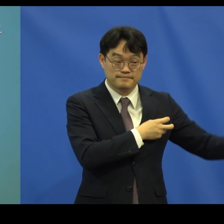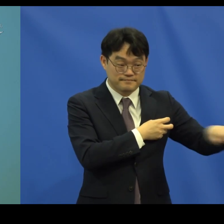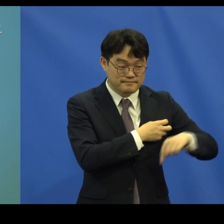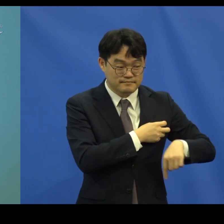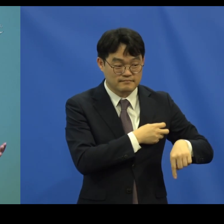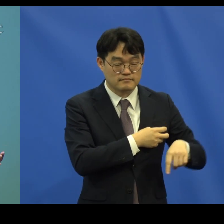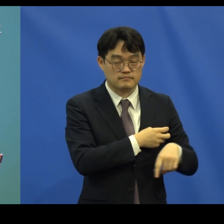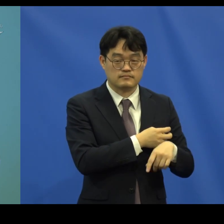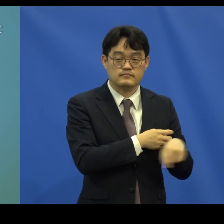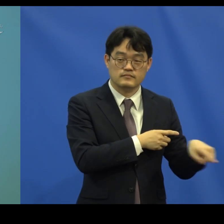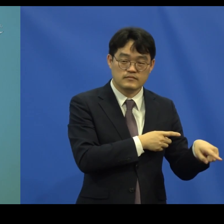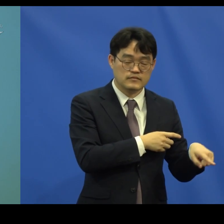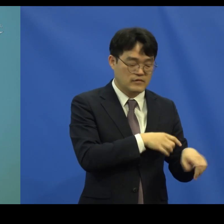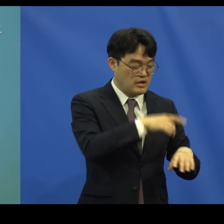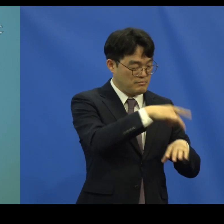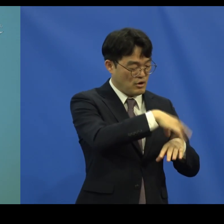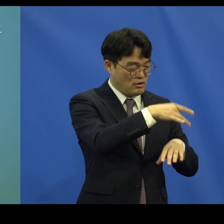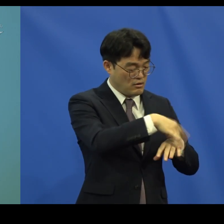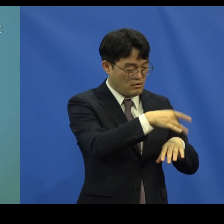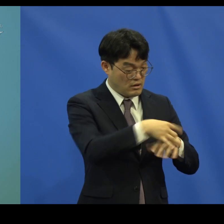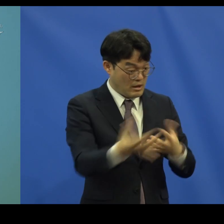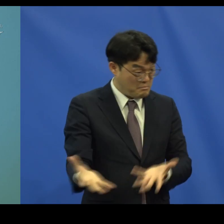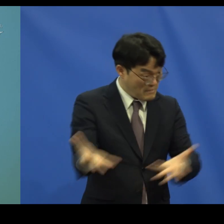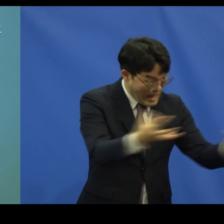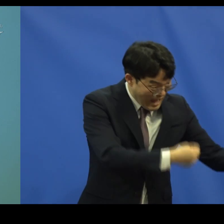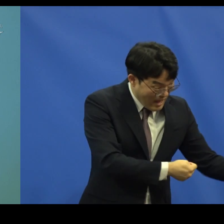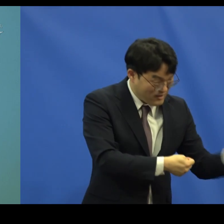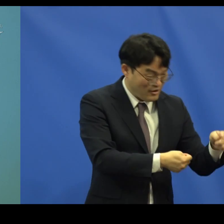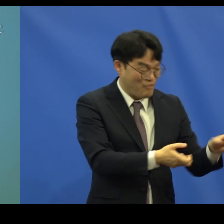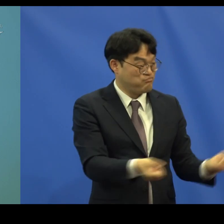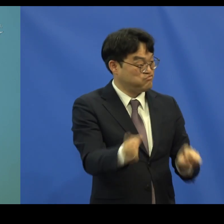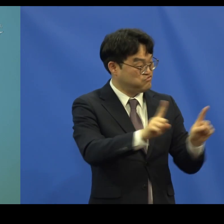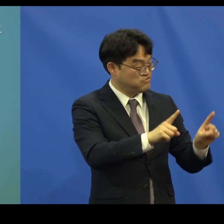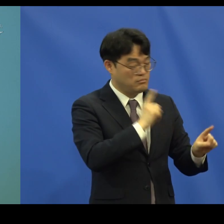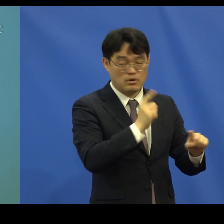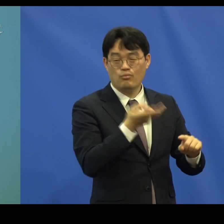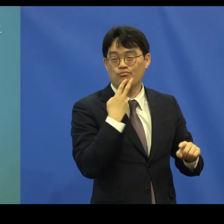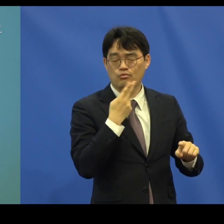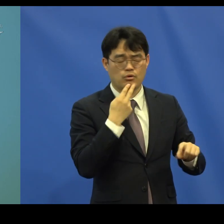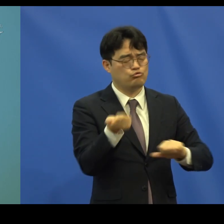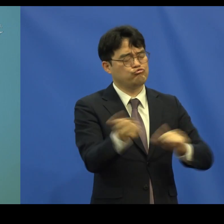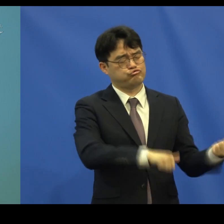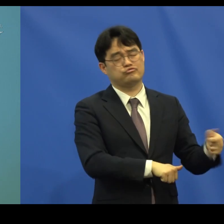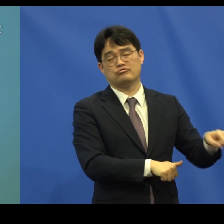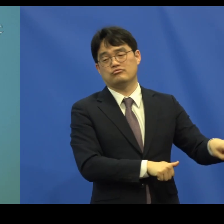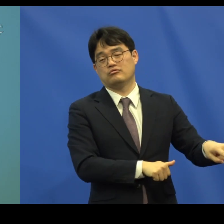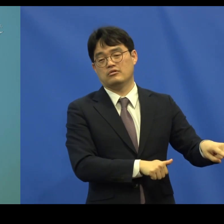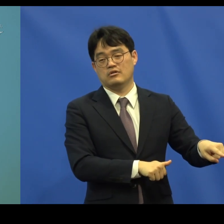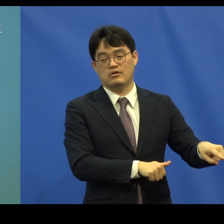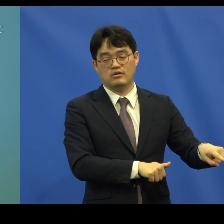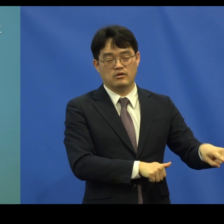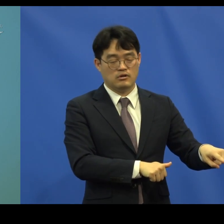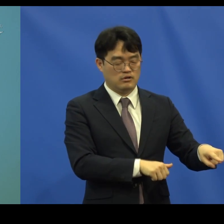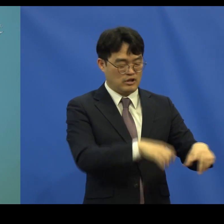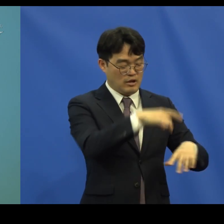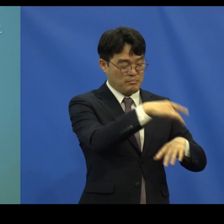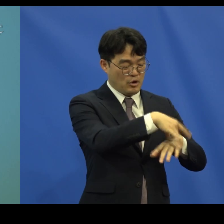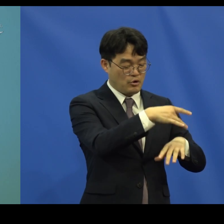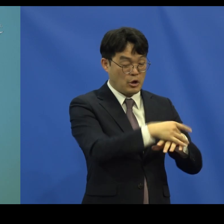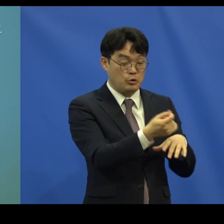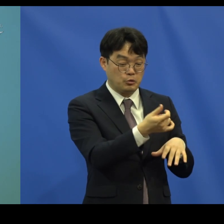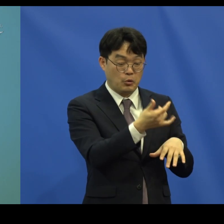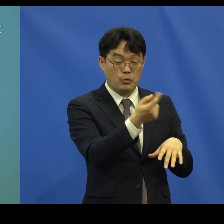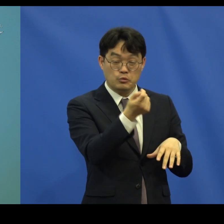뼈 조각이 많았더라. 그걸 부엉이라고 말하지 않아요. 또 뼈에 살점이 좀 붙었더라. 아무 의미가